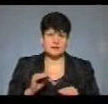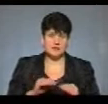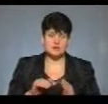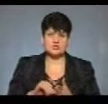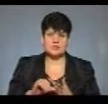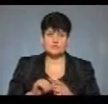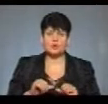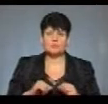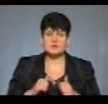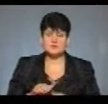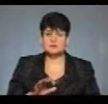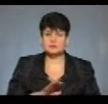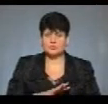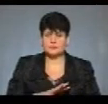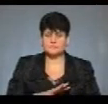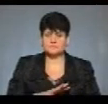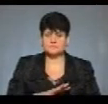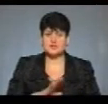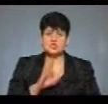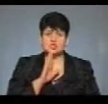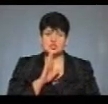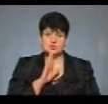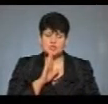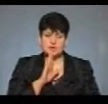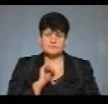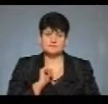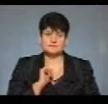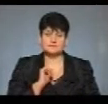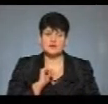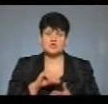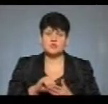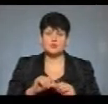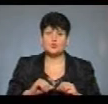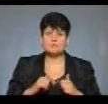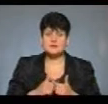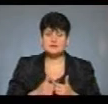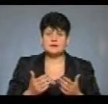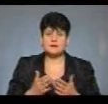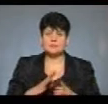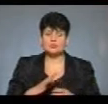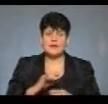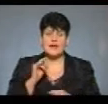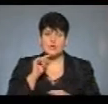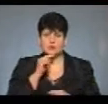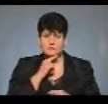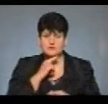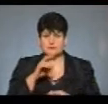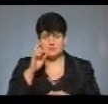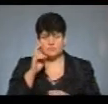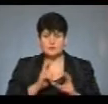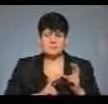членом комісії була жіночка, скажімо так, член комісії, яка була, по-перше, економістом комунального